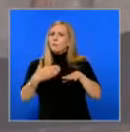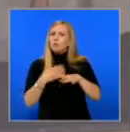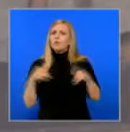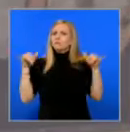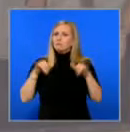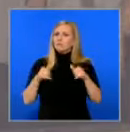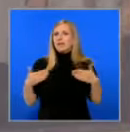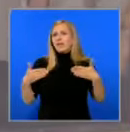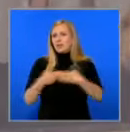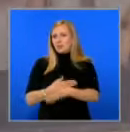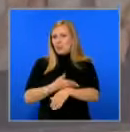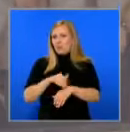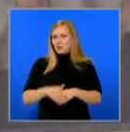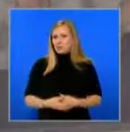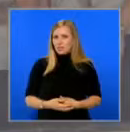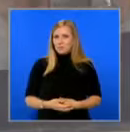часове на